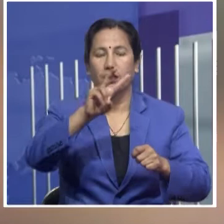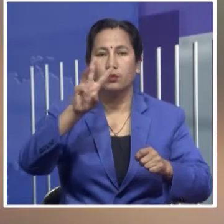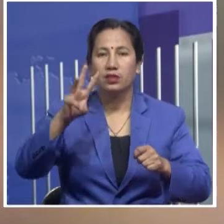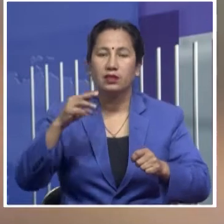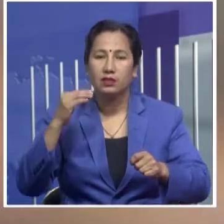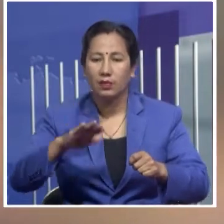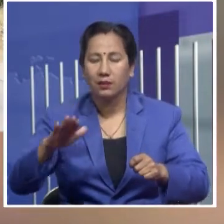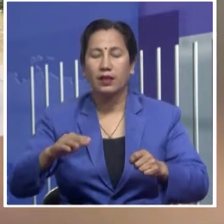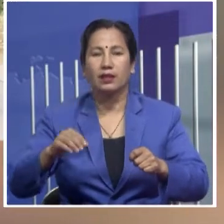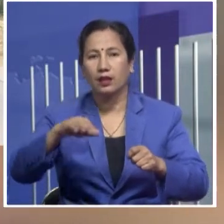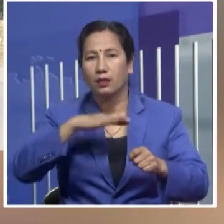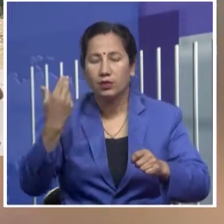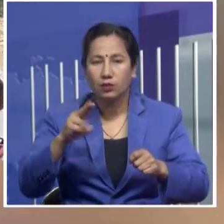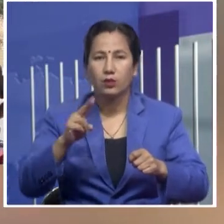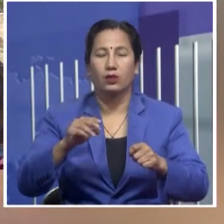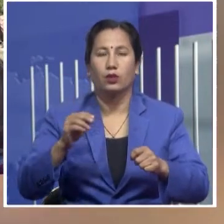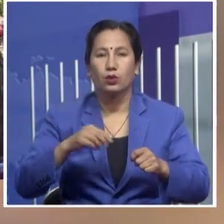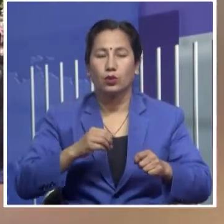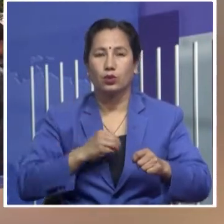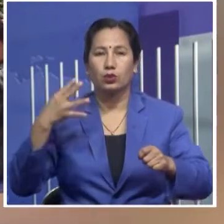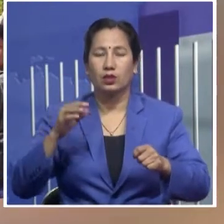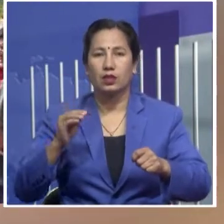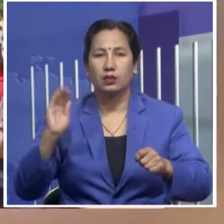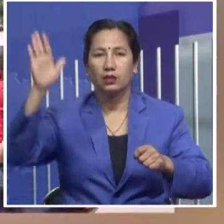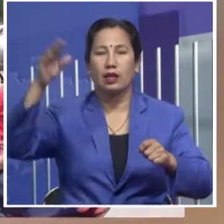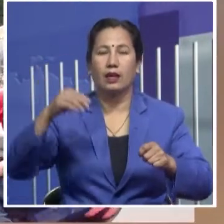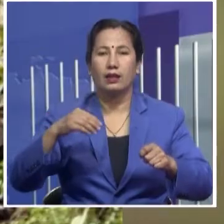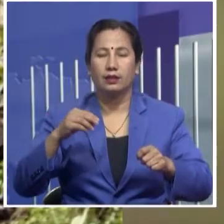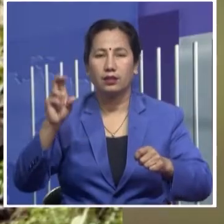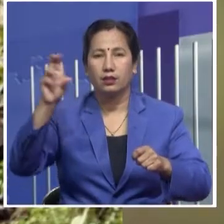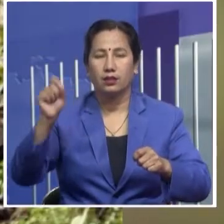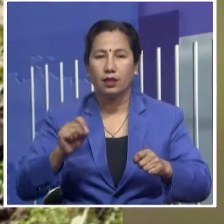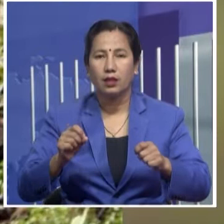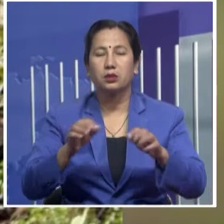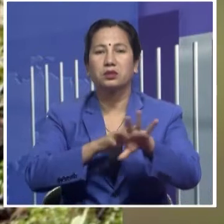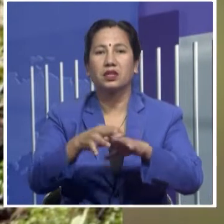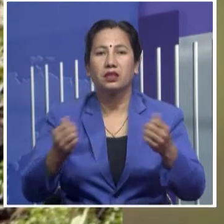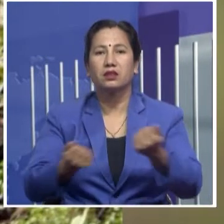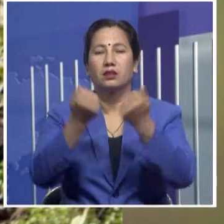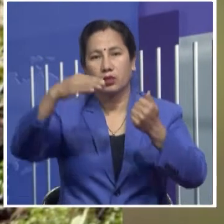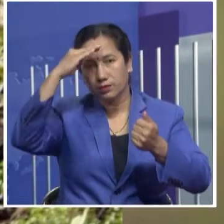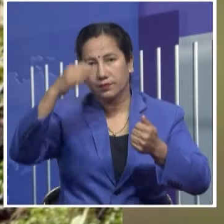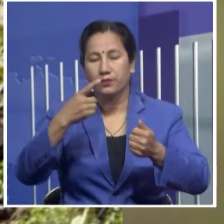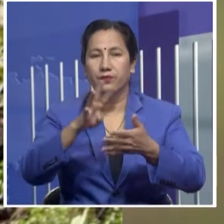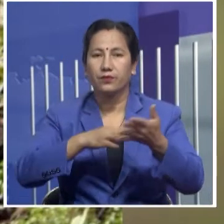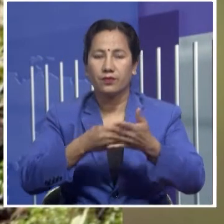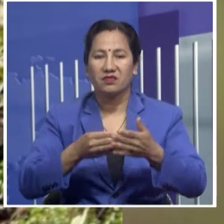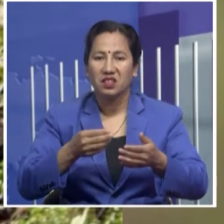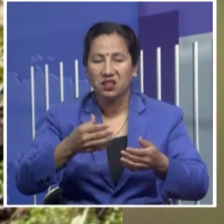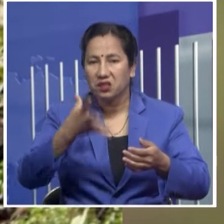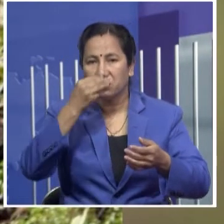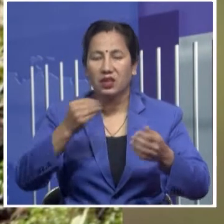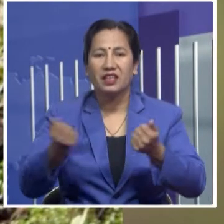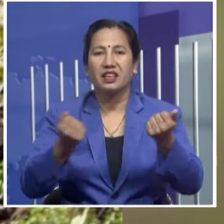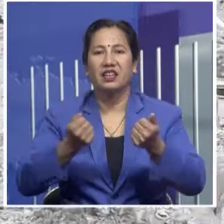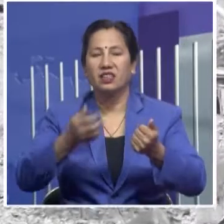दिनुभयो। सुर्खेत, सल्यान, दैलेख र मुगुमा धेरै दुर्घटना हुने गरेको प्रहरीको तथ्यांक छ। जीर्ण सड़क पुराना गाड़ी तीव्र